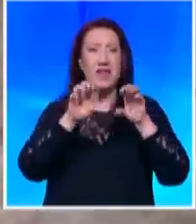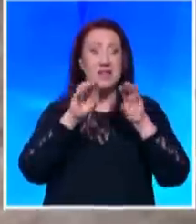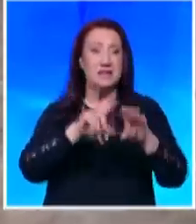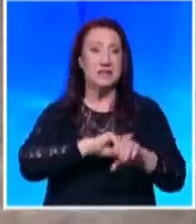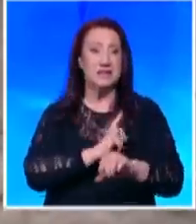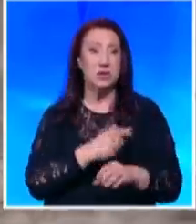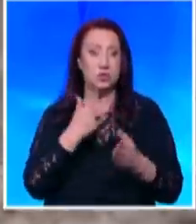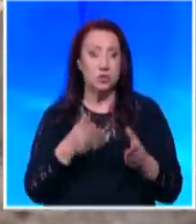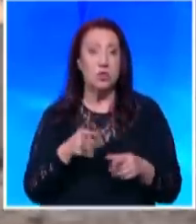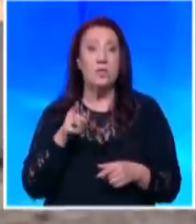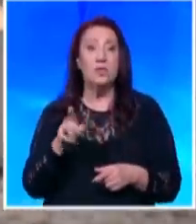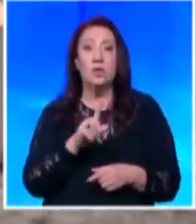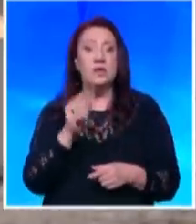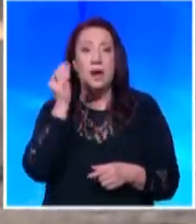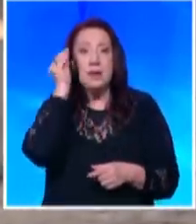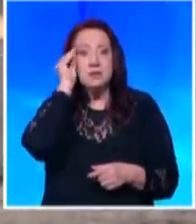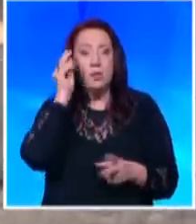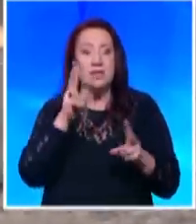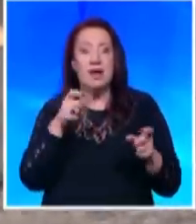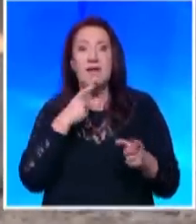Адриан няма спомен от самия удар.